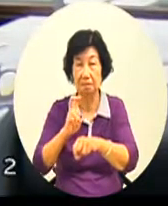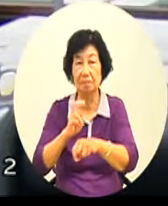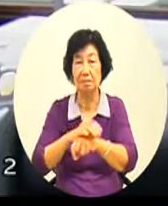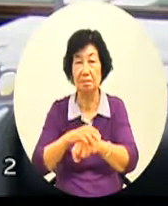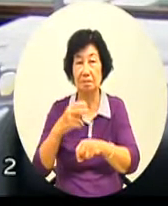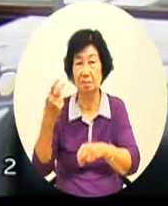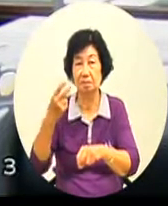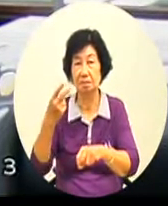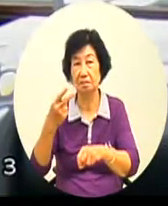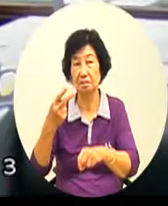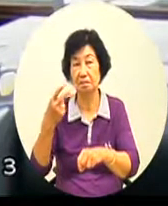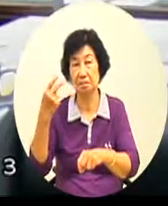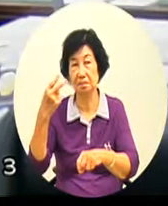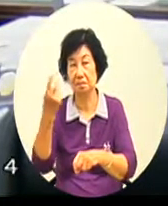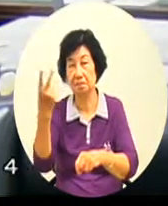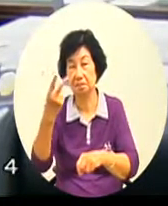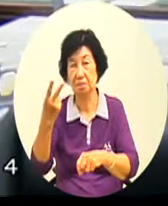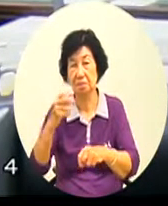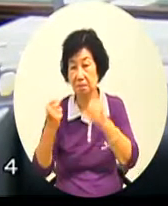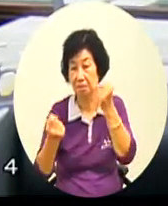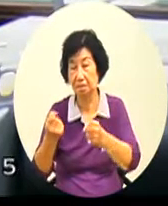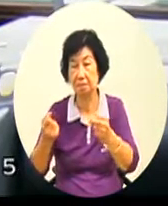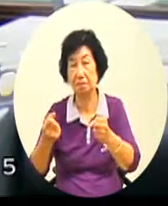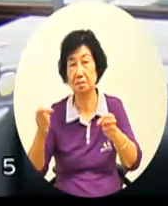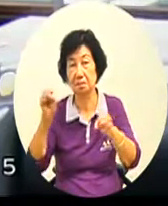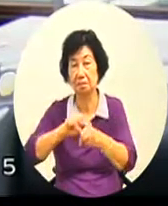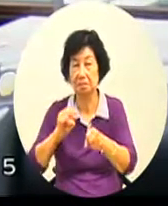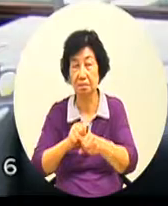31天，每一天的时间是多少？